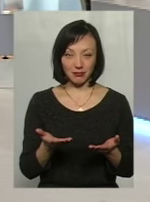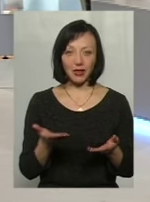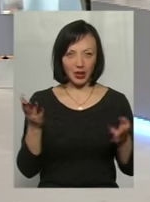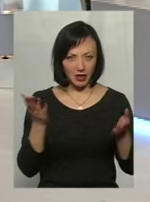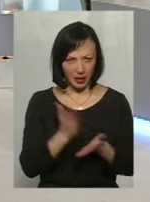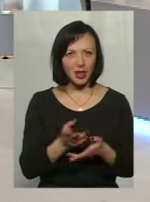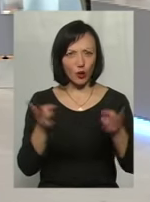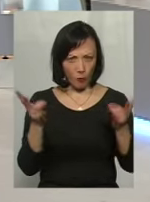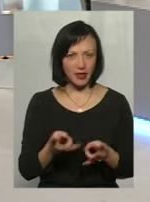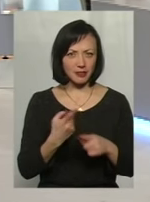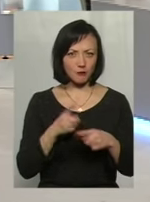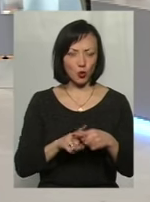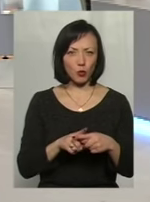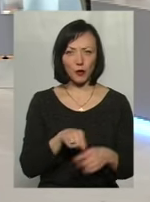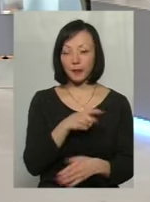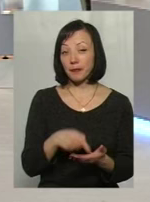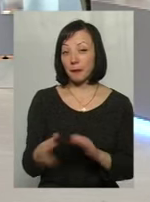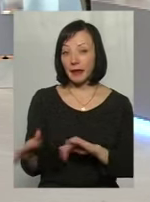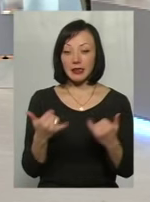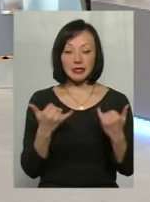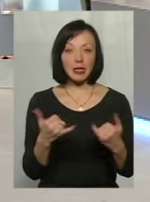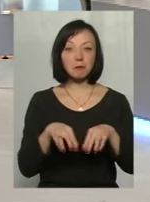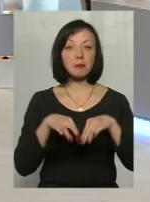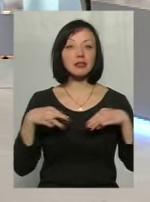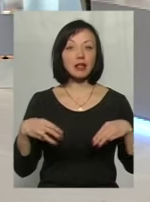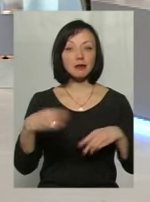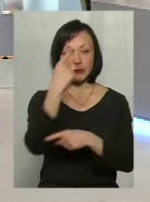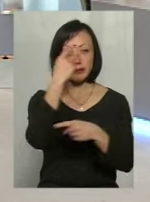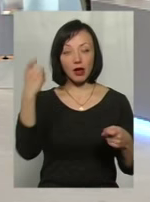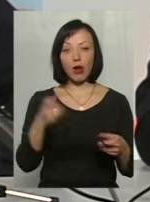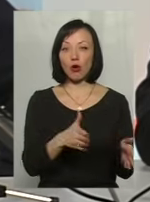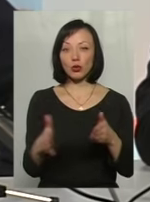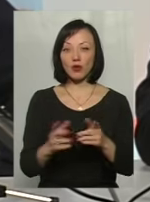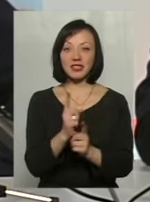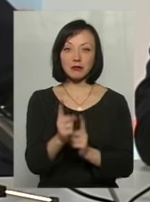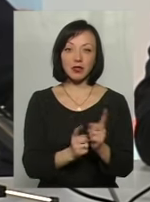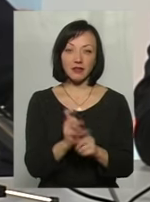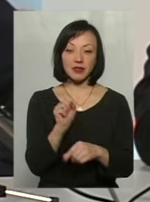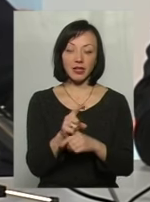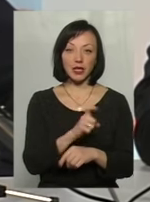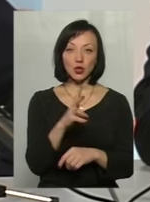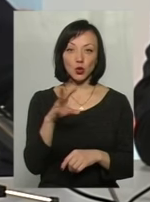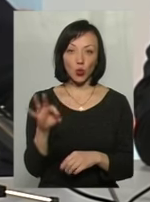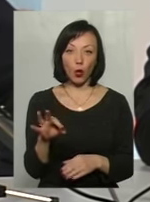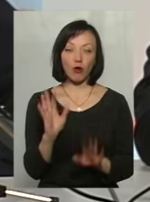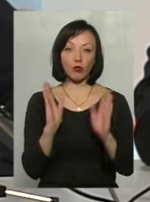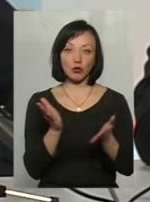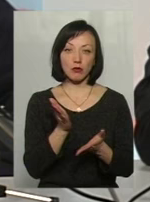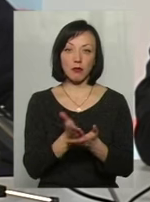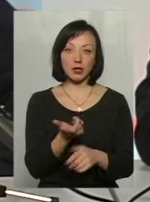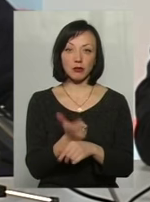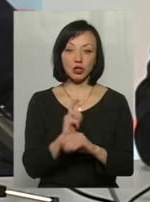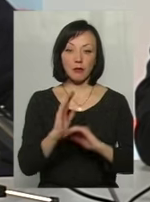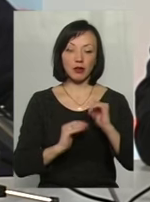така от необхідність? Хоча зараз міністерство декларує, що вони готові відповідно змінювати якраз завдання ЗНО, які будуть мати більш